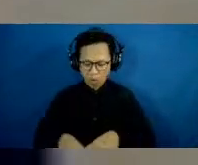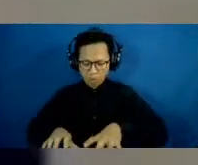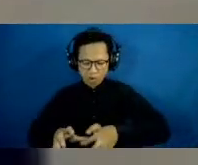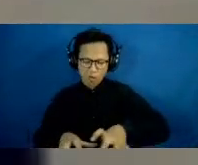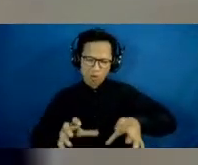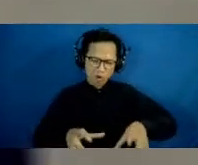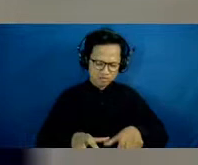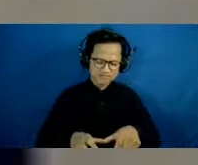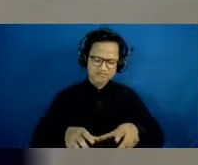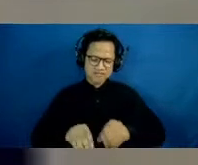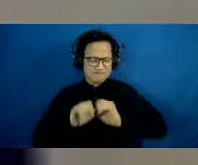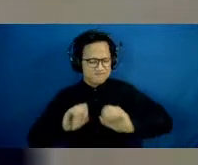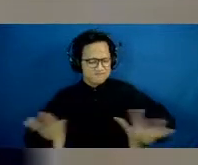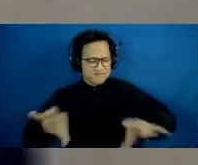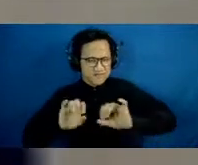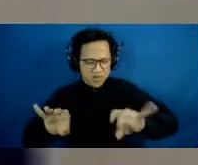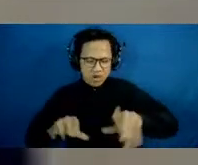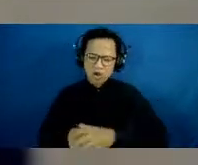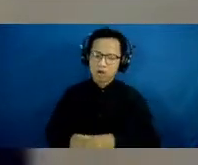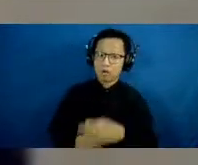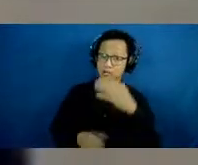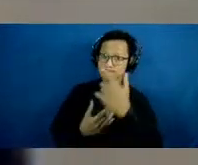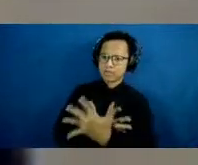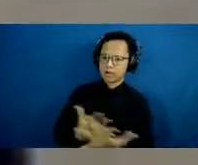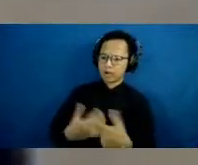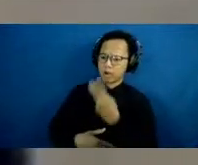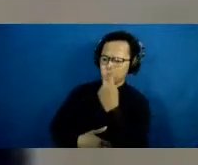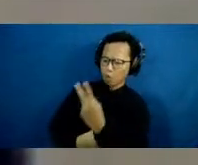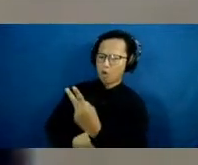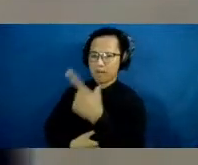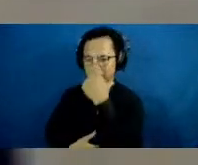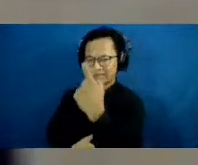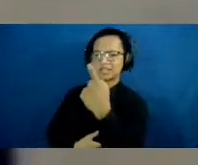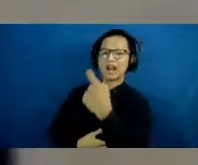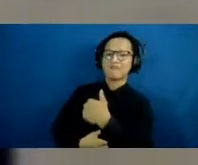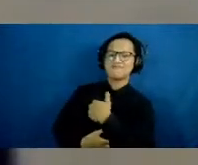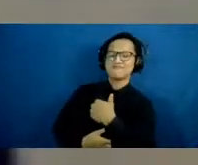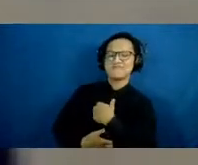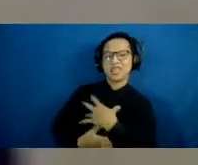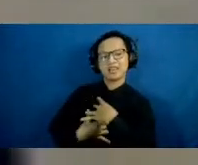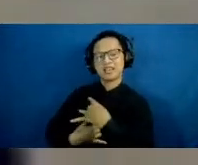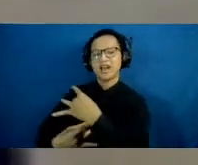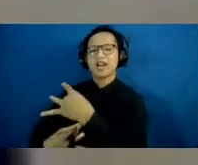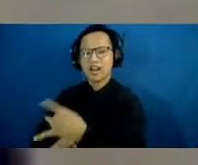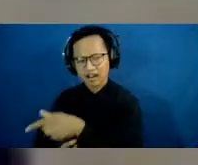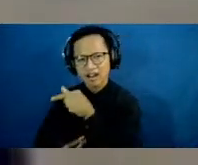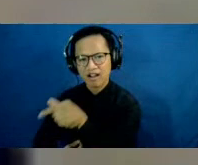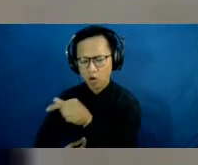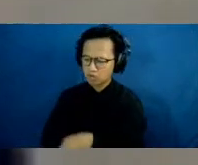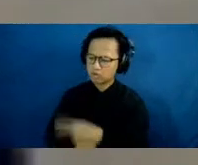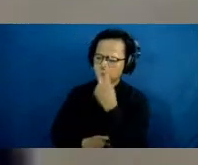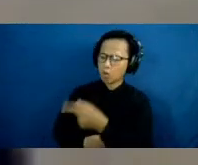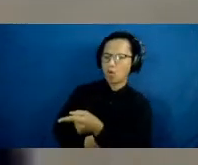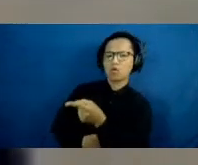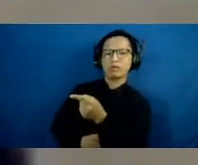dikenal dan punya nilai emosional gitu. Jadinya oh aku percaya deh gitu, apalagi kalau misalnya ini memberdayakan